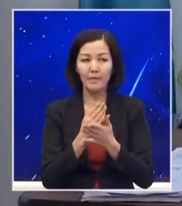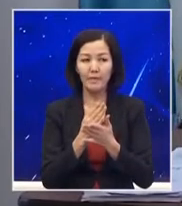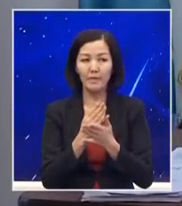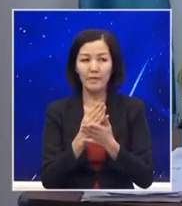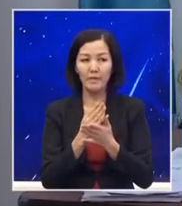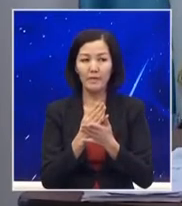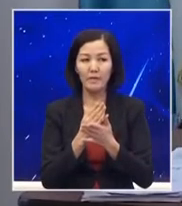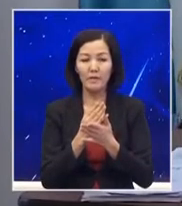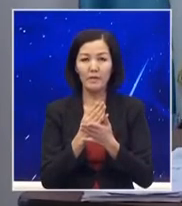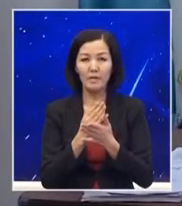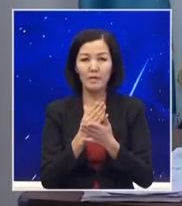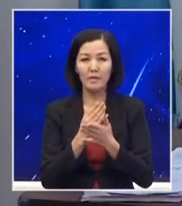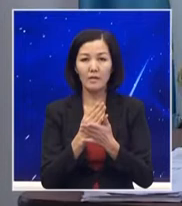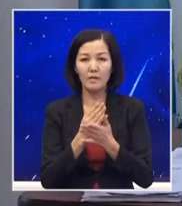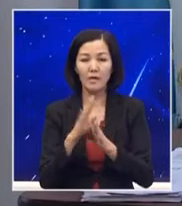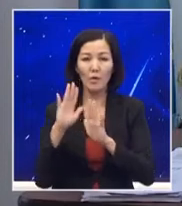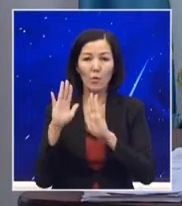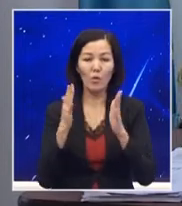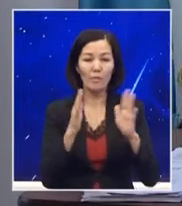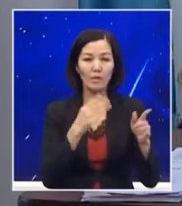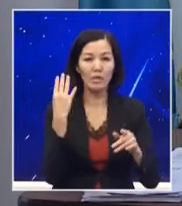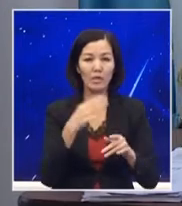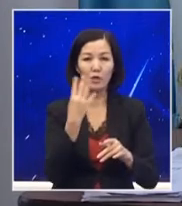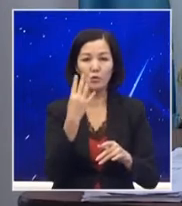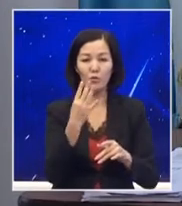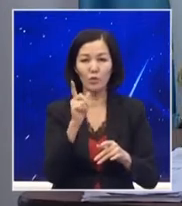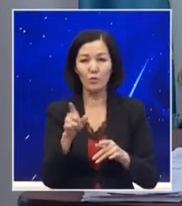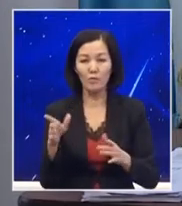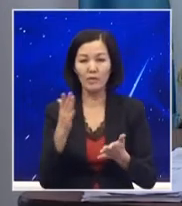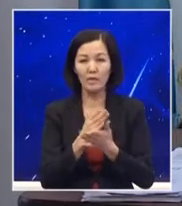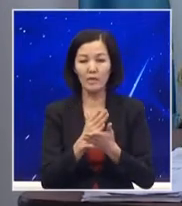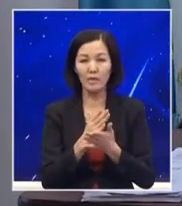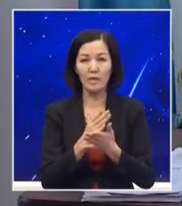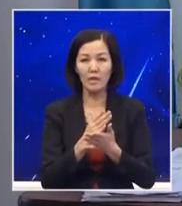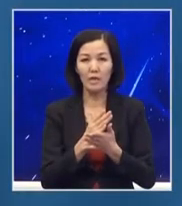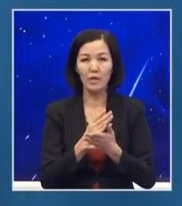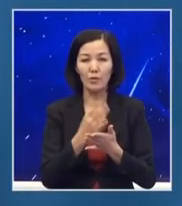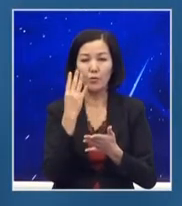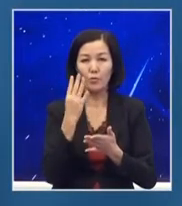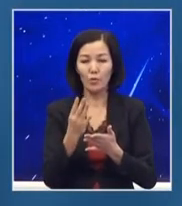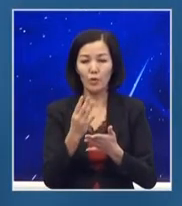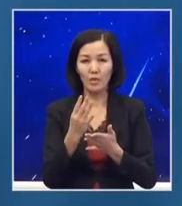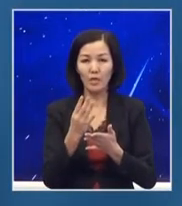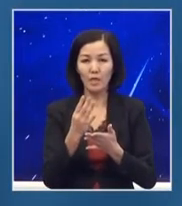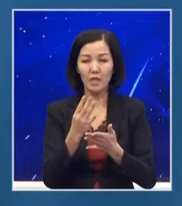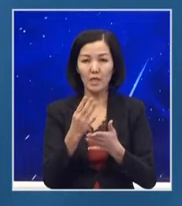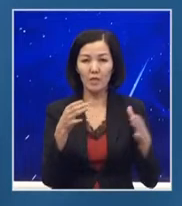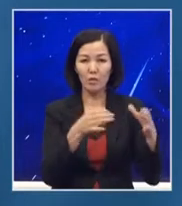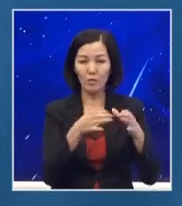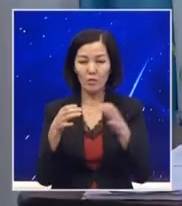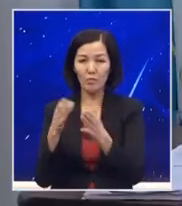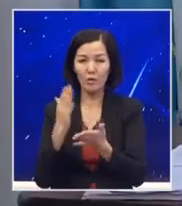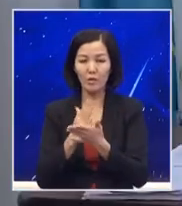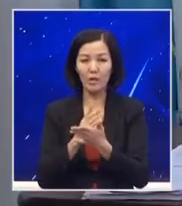орман орманшылар, 44 орманшы бар. 4 лесіншіге бөлінген. Қазіргі таңда біздің Бақанас